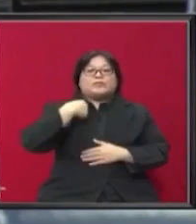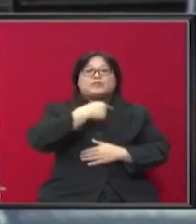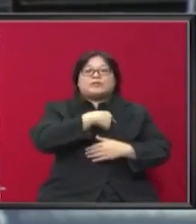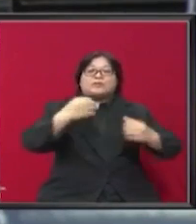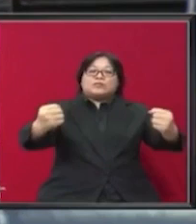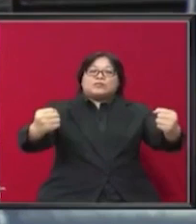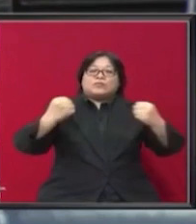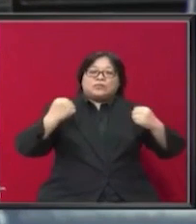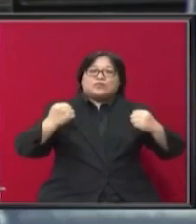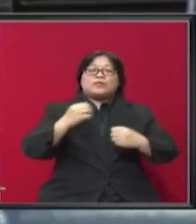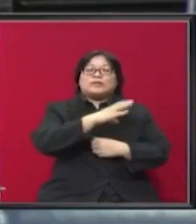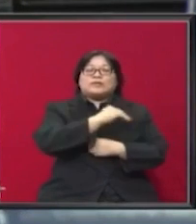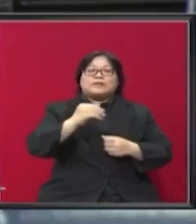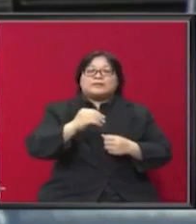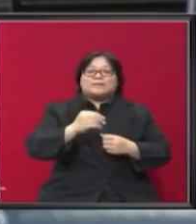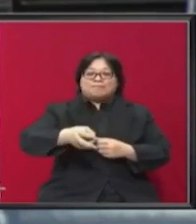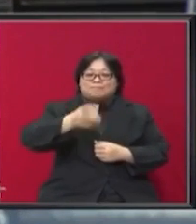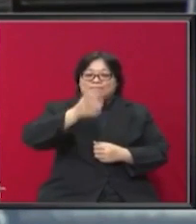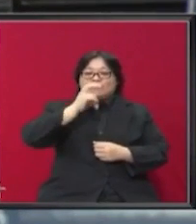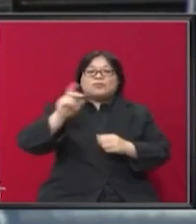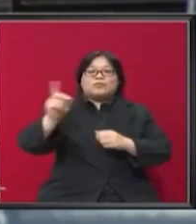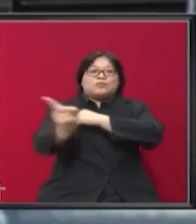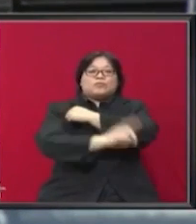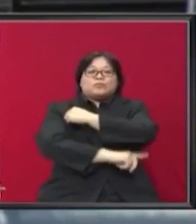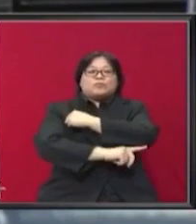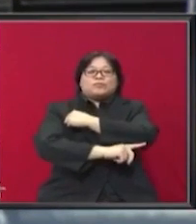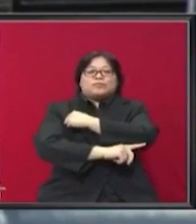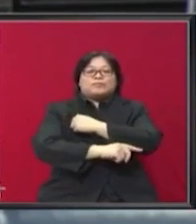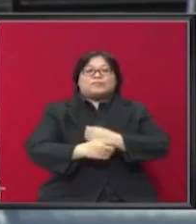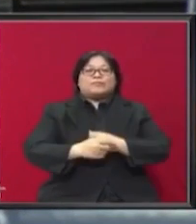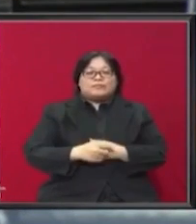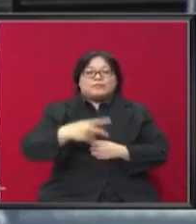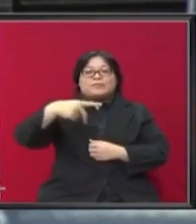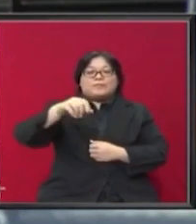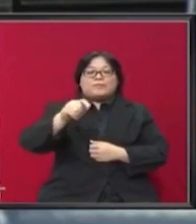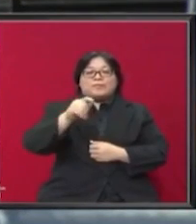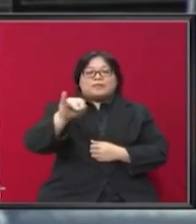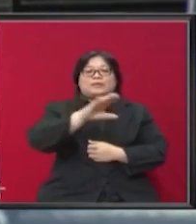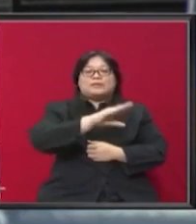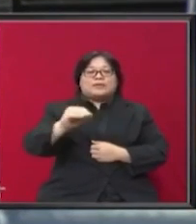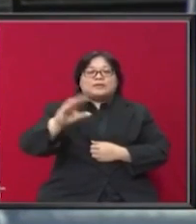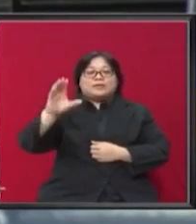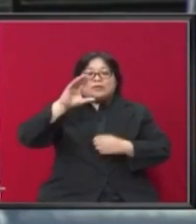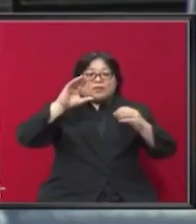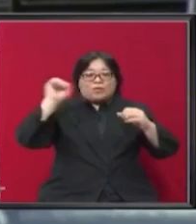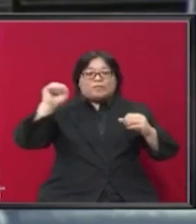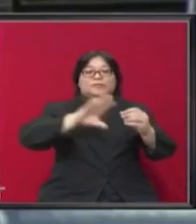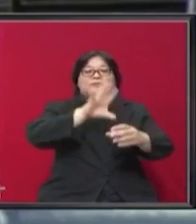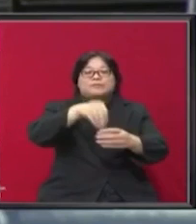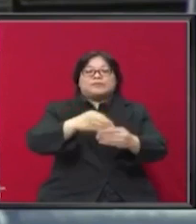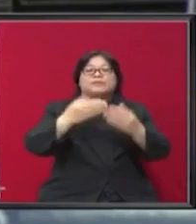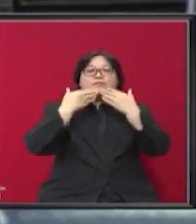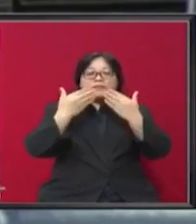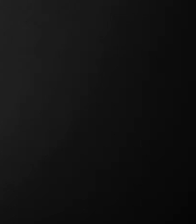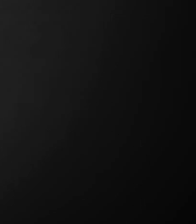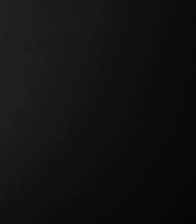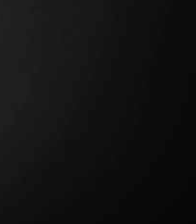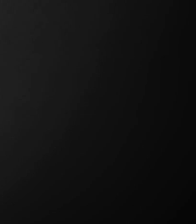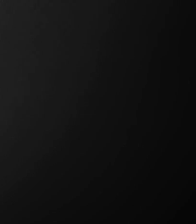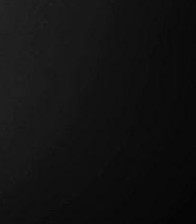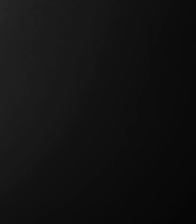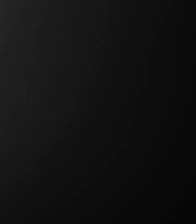memperkuatkan dan membetakan hukuman yang ada kepada Patih dan juga majikan yang terlibat juga